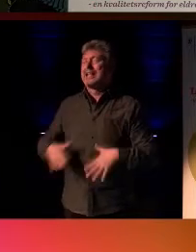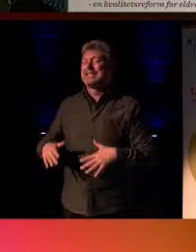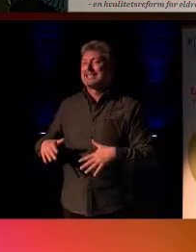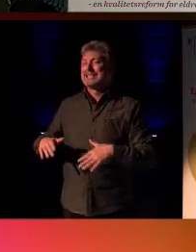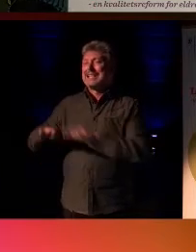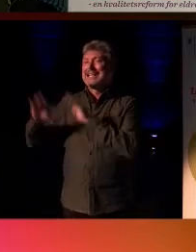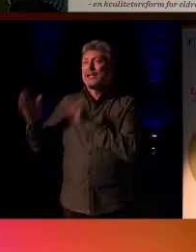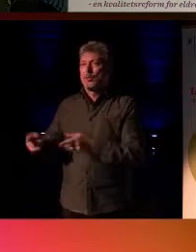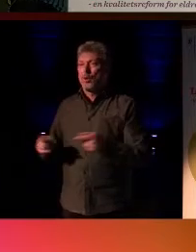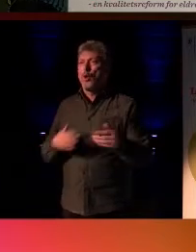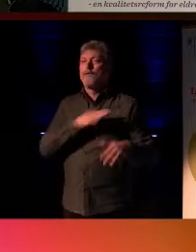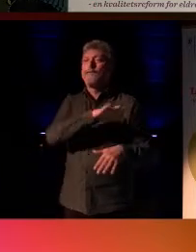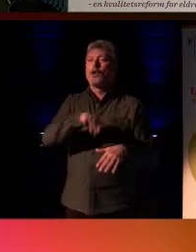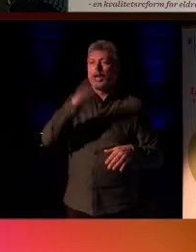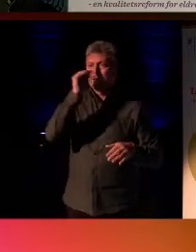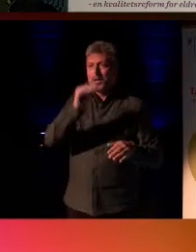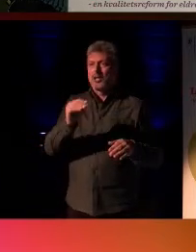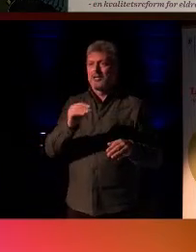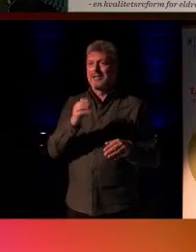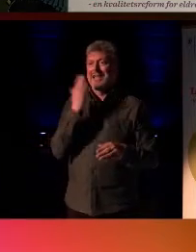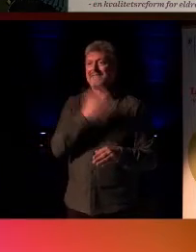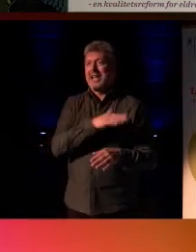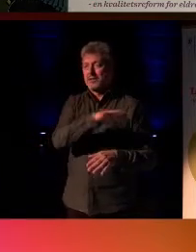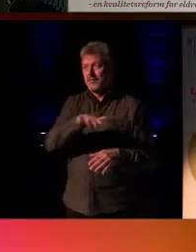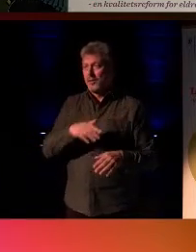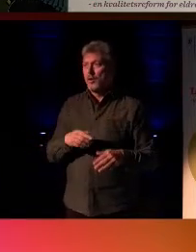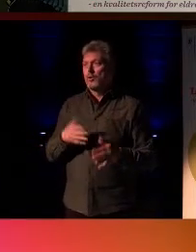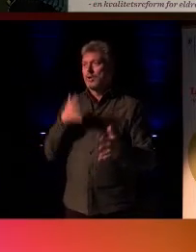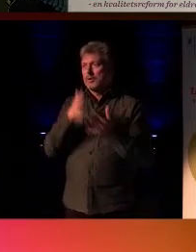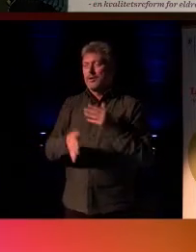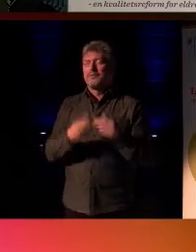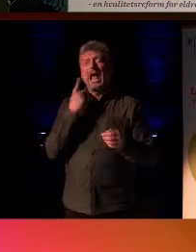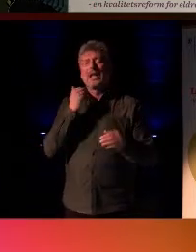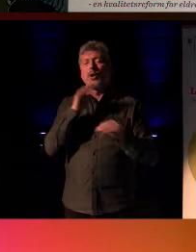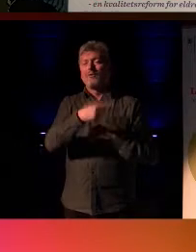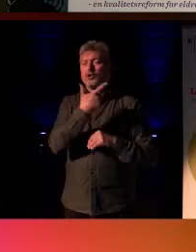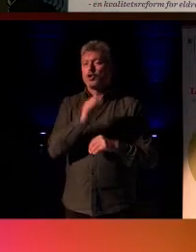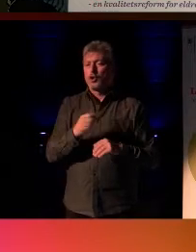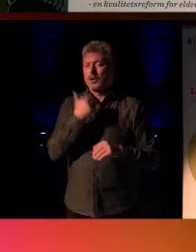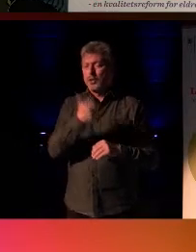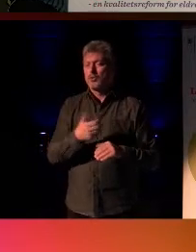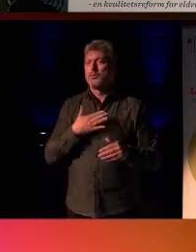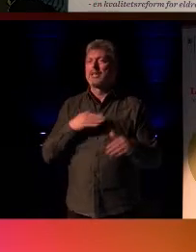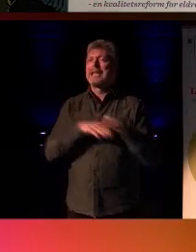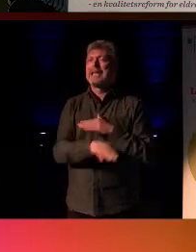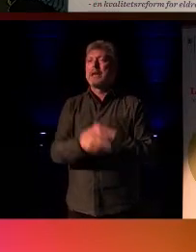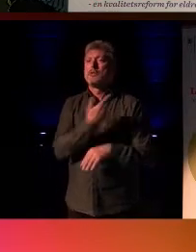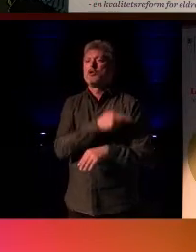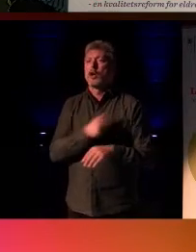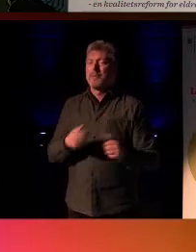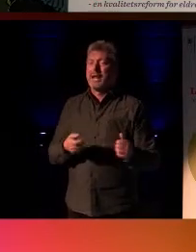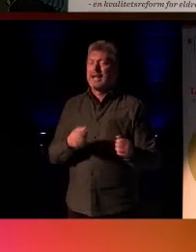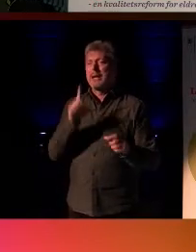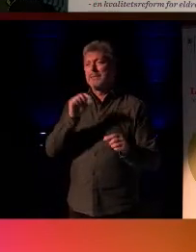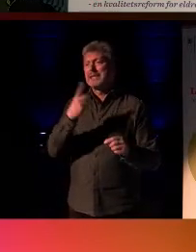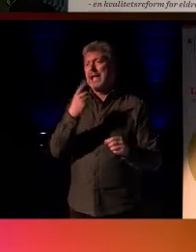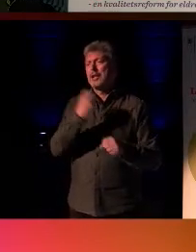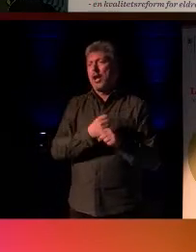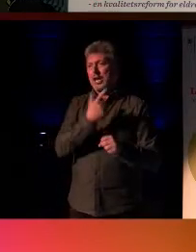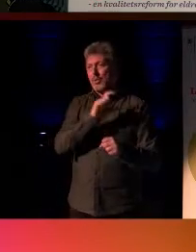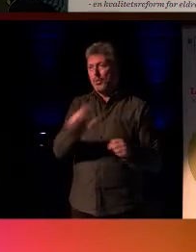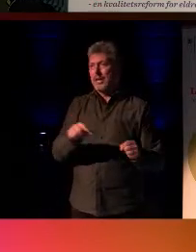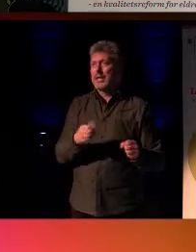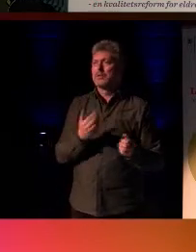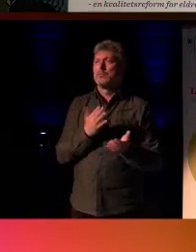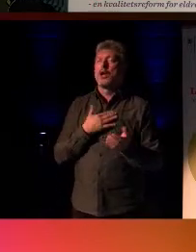Vestfold. Prosjektet inkluderte hjemmeboende eldre over 70 år som hadde hjemmesykepleie minst en gang per uke, som hadde